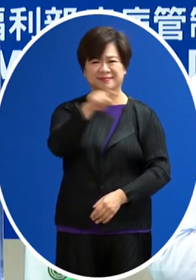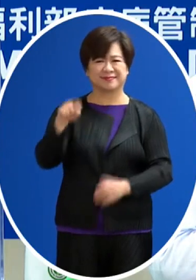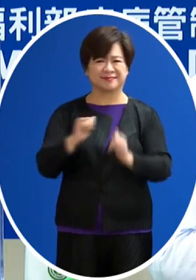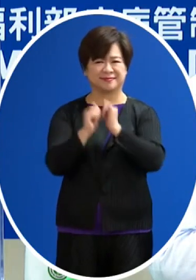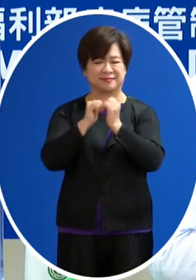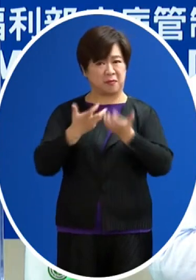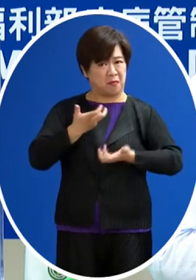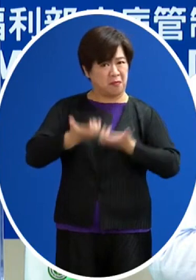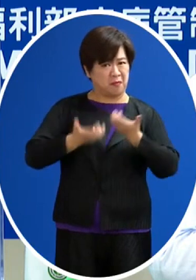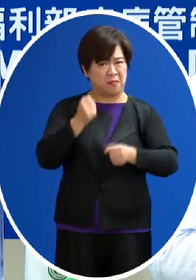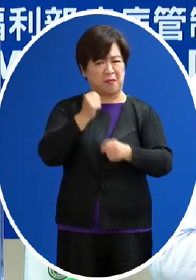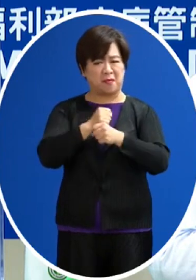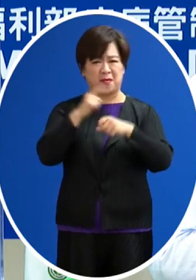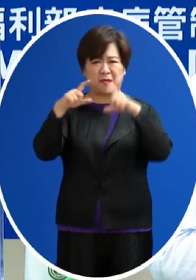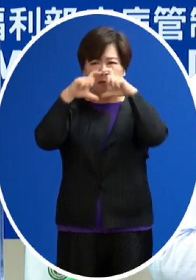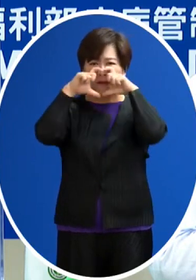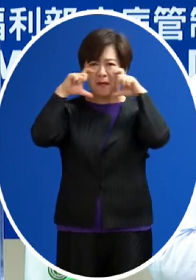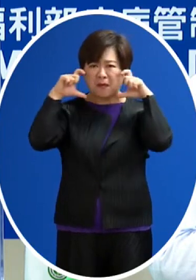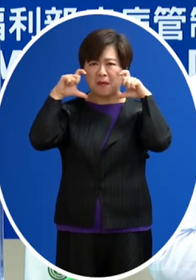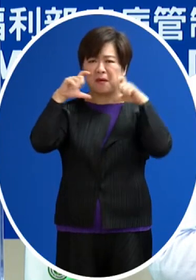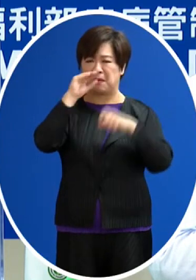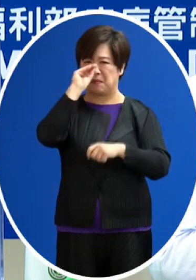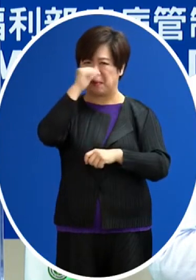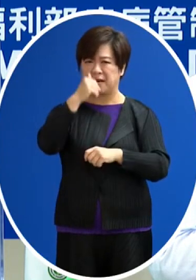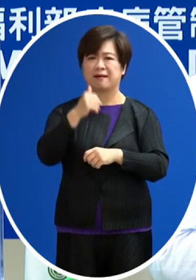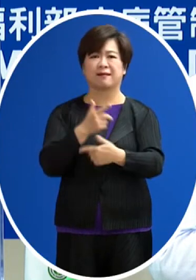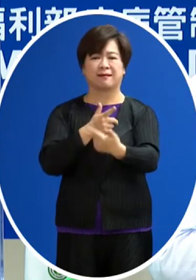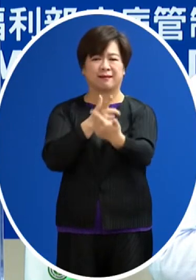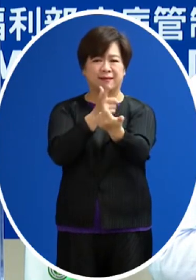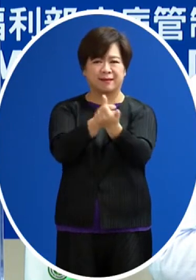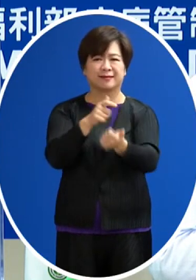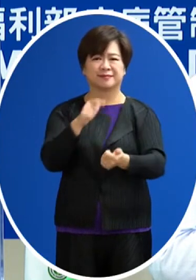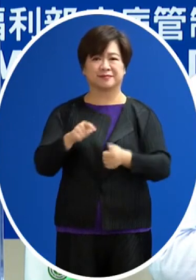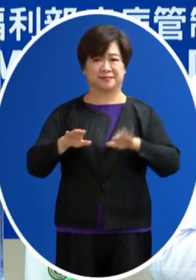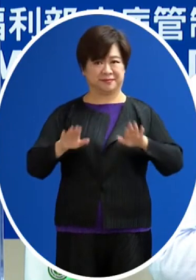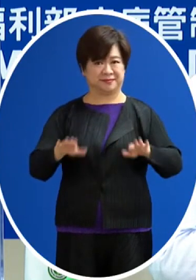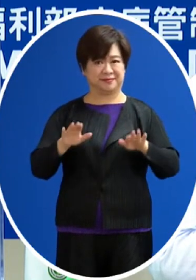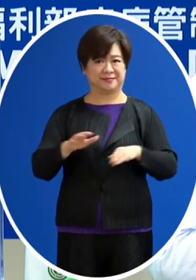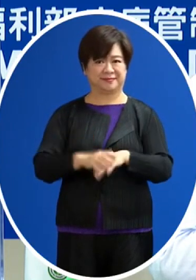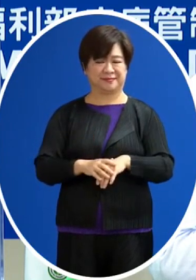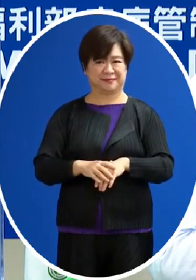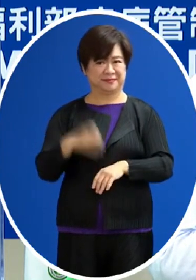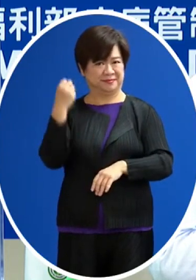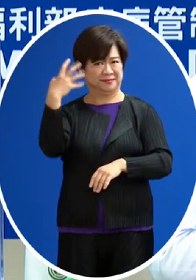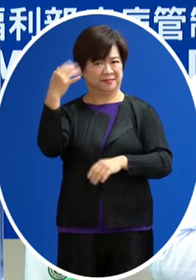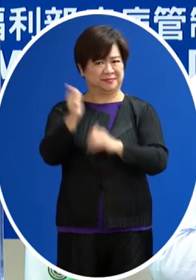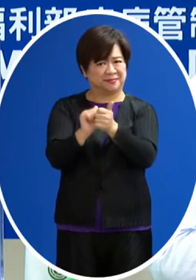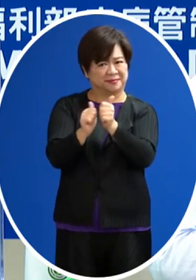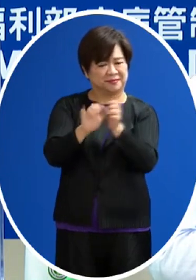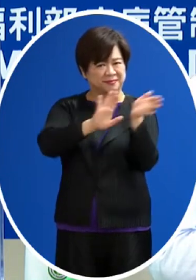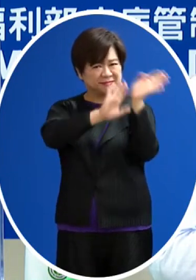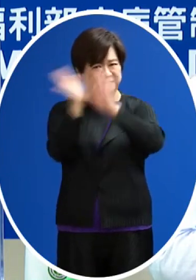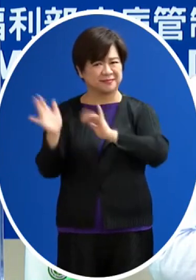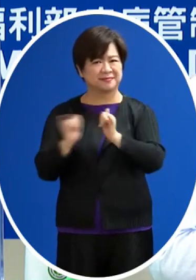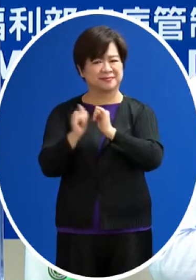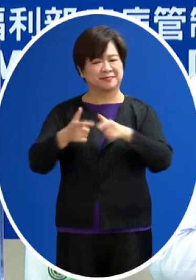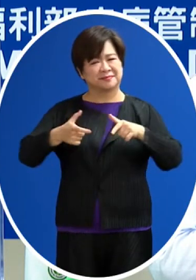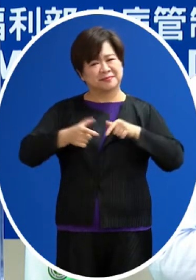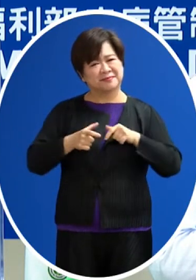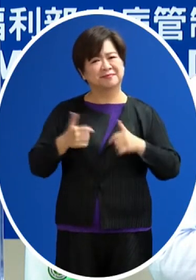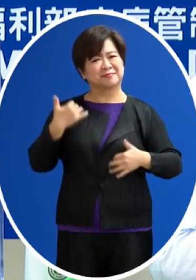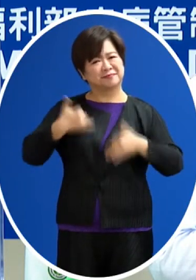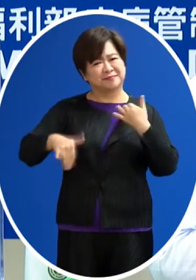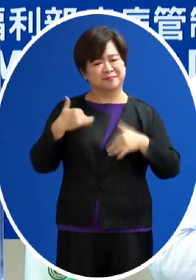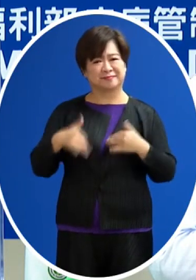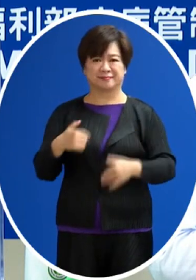了一些这样的一个口罩哈，那也符合现在一个时事，那跟我们民众的一个心情，我们的